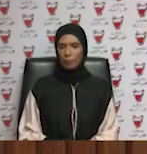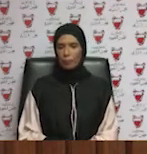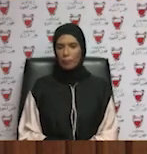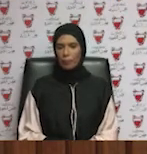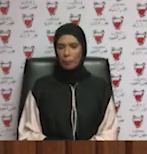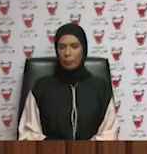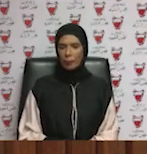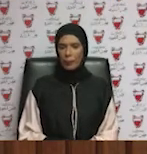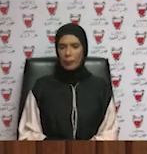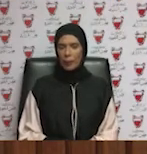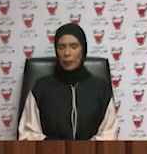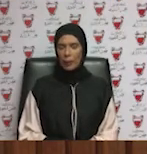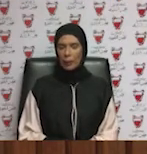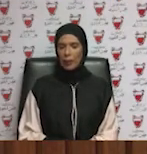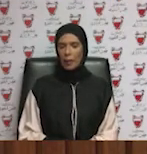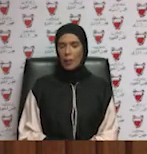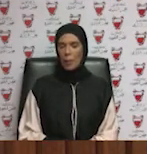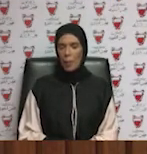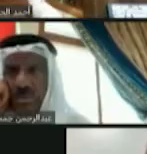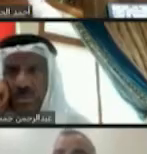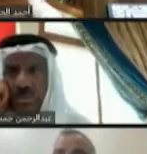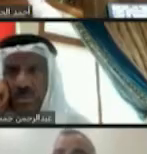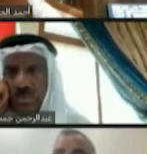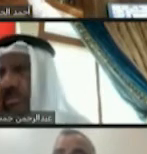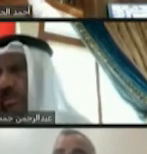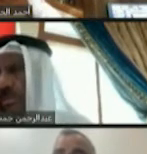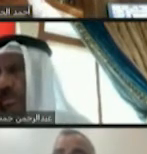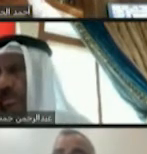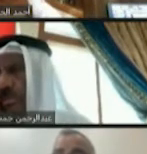الموافقون على تثبيت التقرير في المضبطة؟